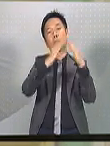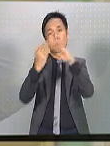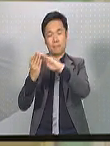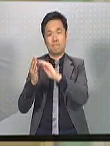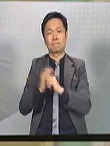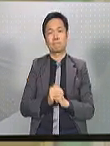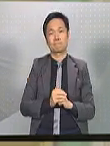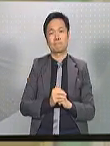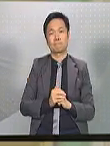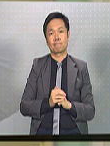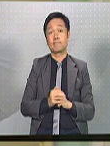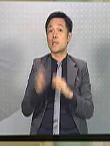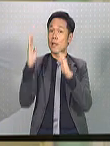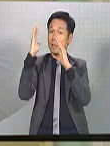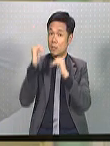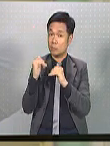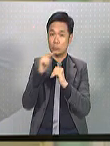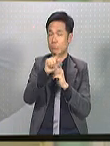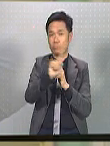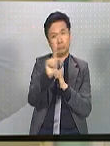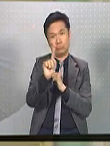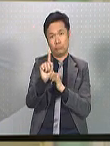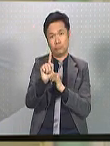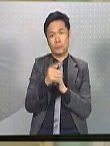harap kali ini tidak dilakukan